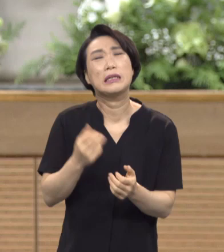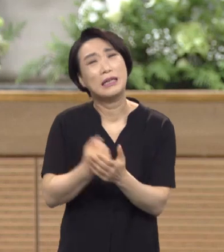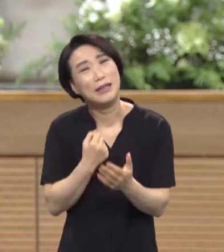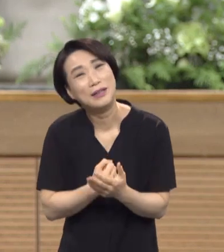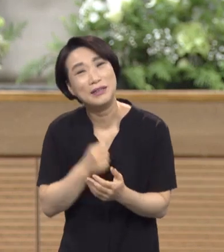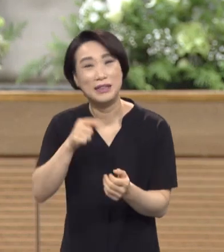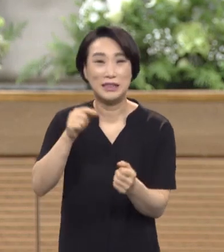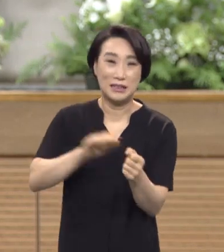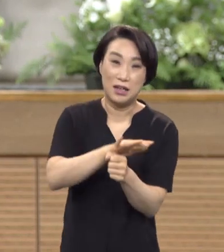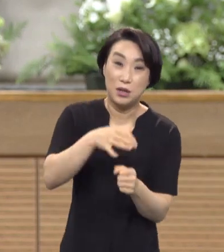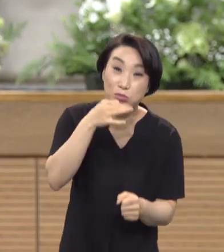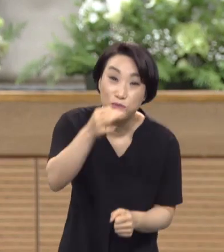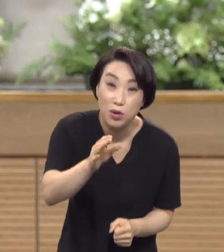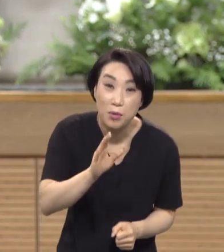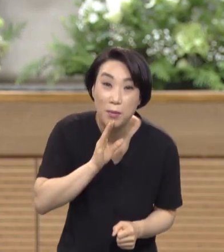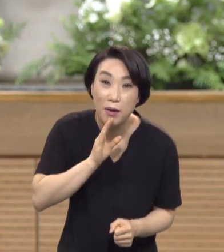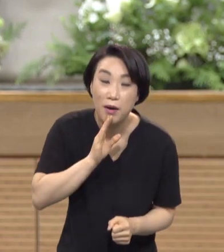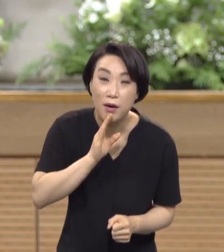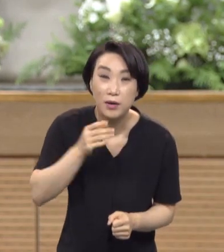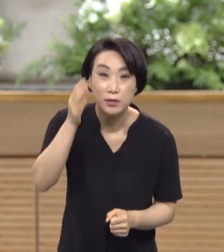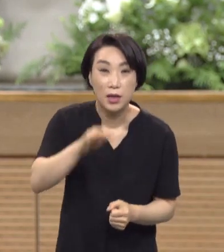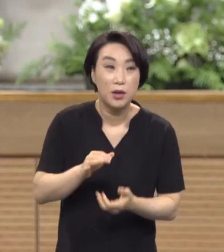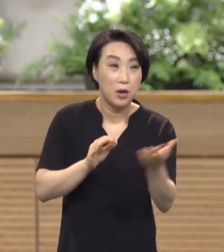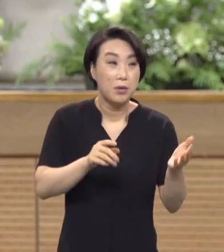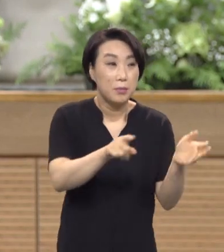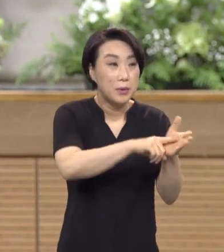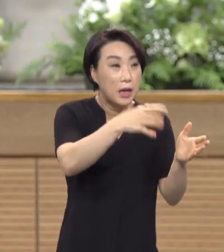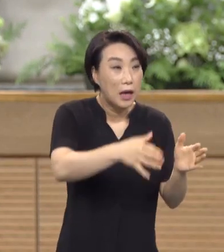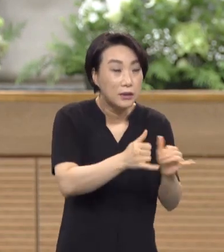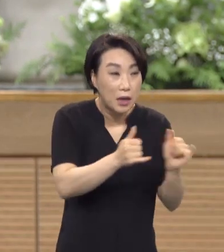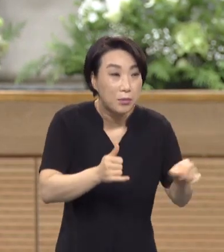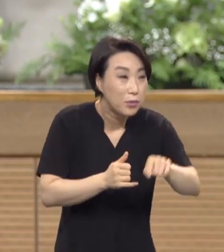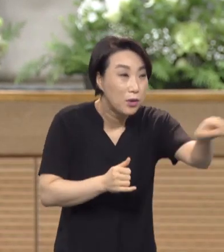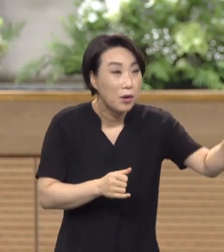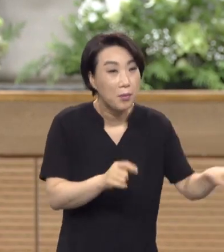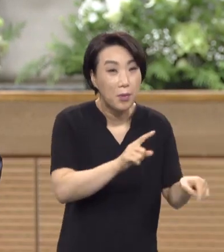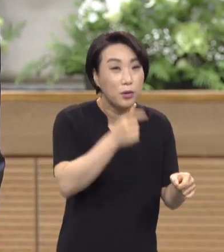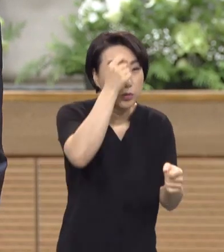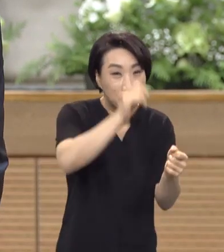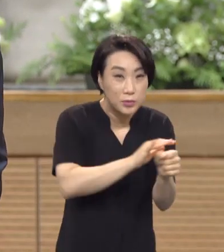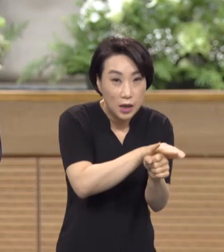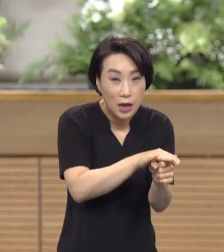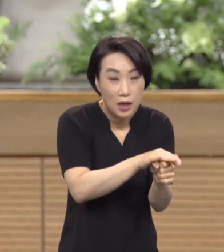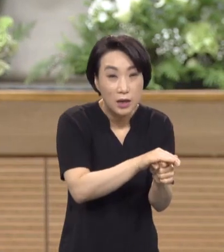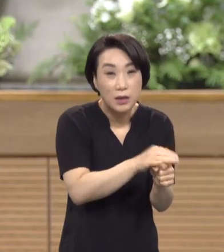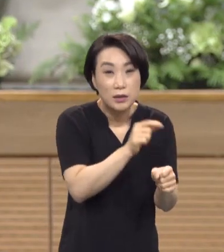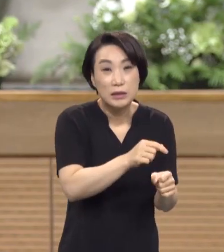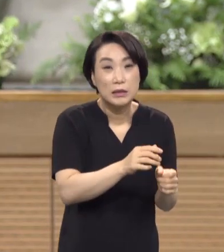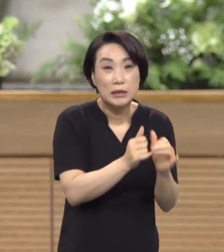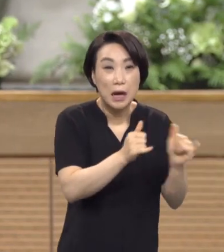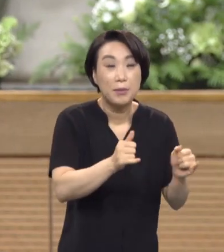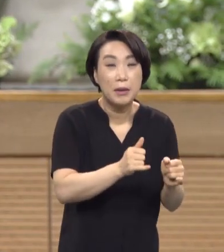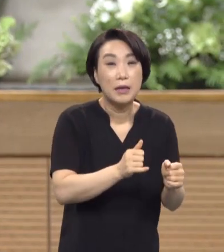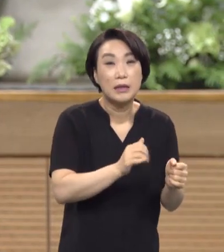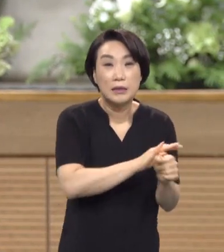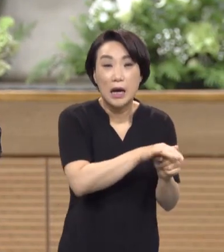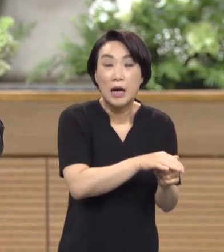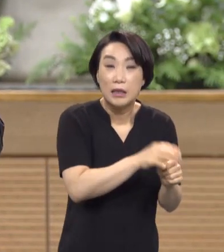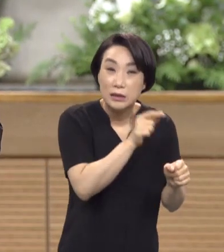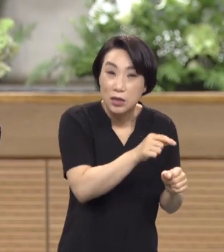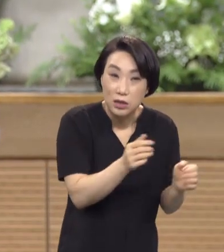사랑은 세상 처럼 이렇게 인본주의적, 박애주의적, 인정애정, 감정의 사랑이